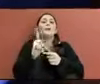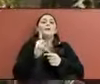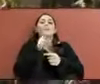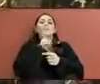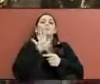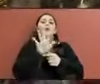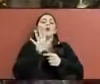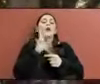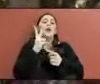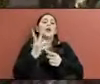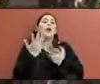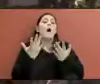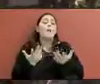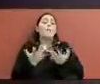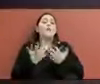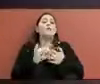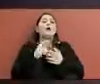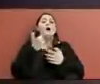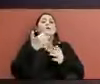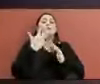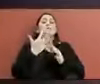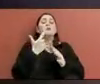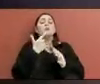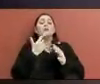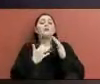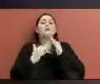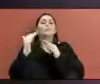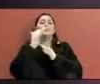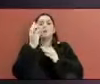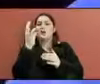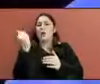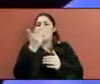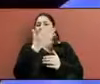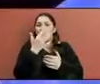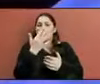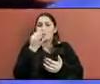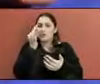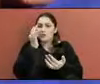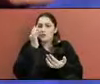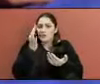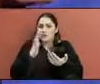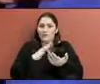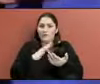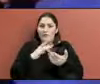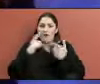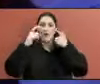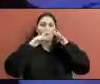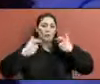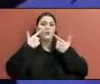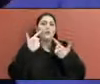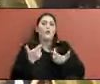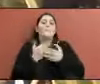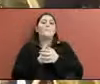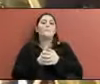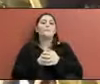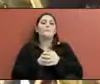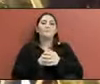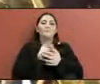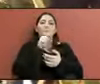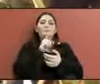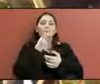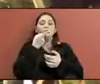özellikle şöyle dedi. 65 yaş üstü kaç kişi var kentimizde? Yine orada da 100 binin üzerinde